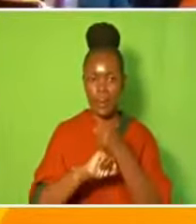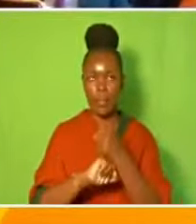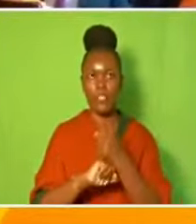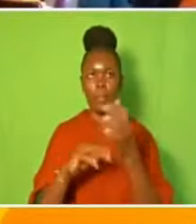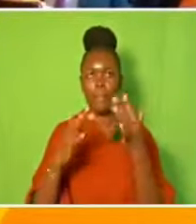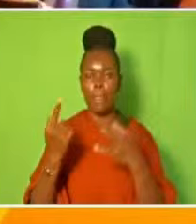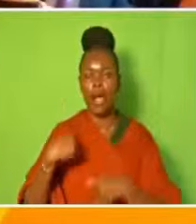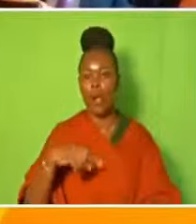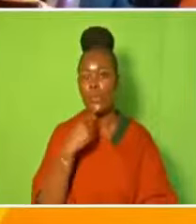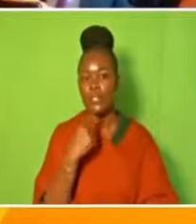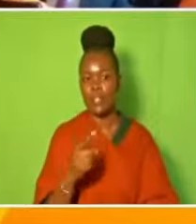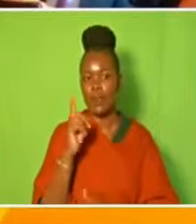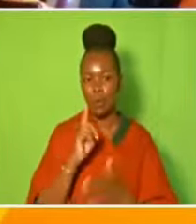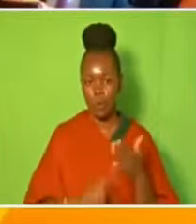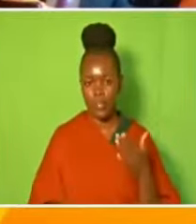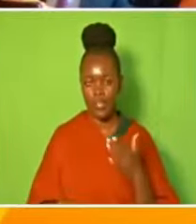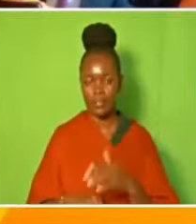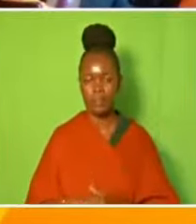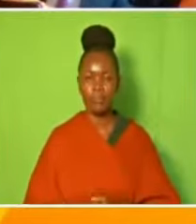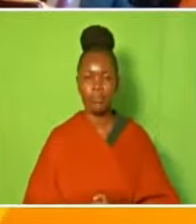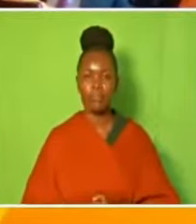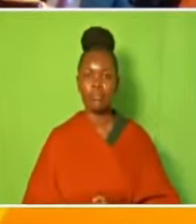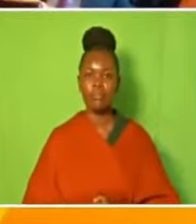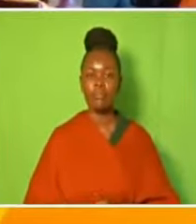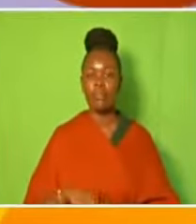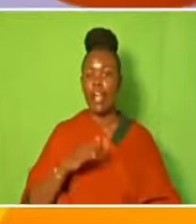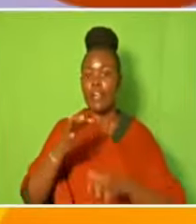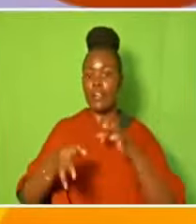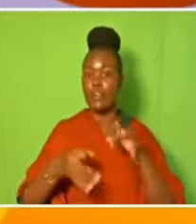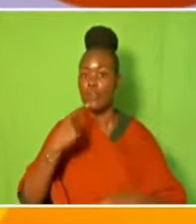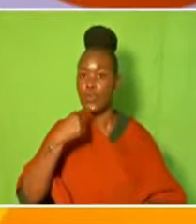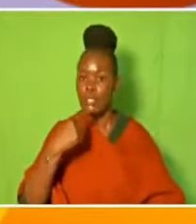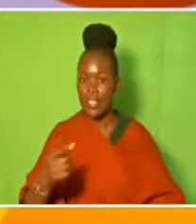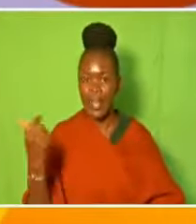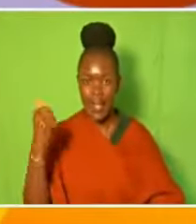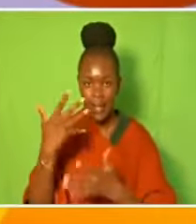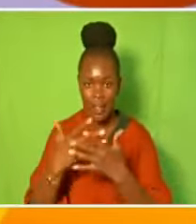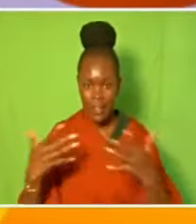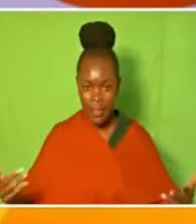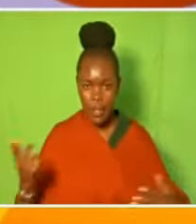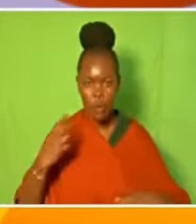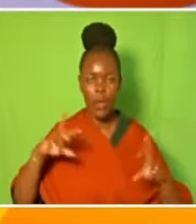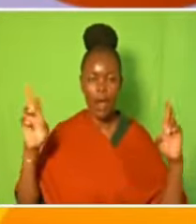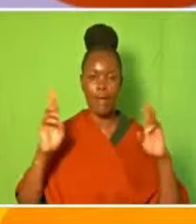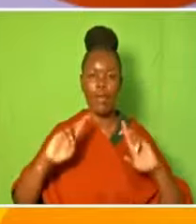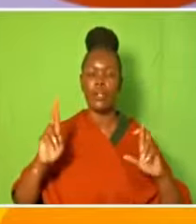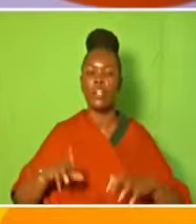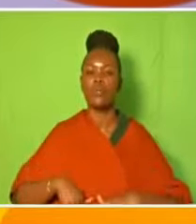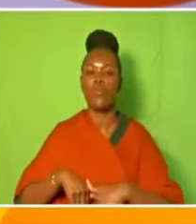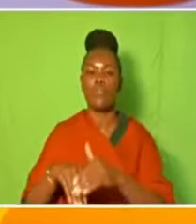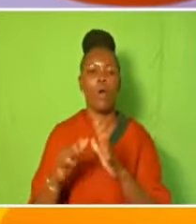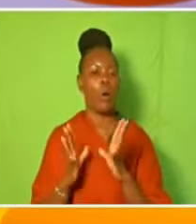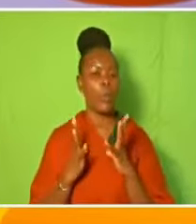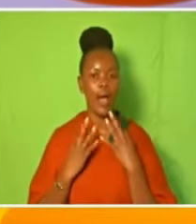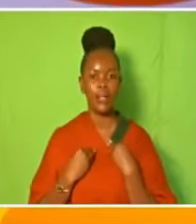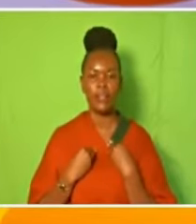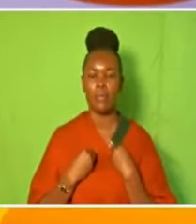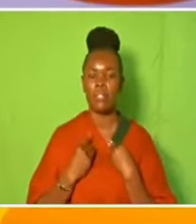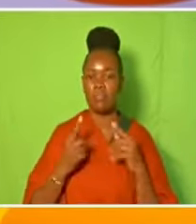tungasema, Your Excellency, venye utasema kwa chama ndio sisi tutafuata. Sisi hatuna